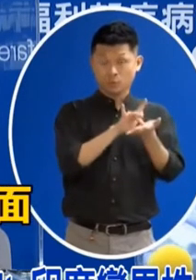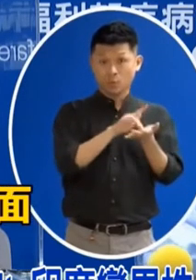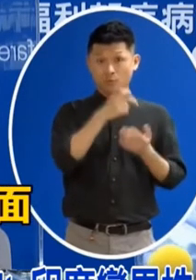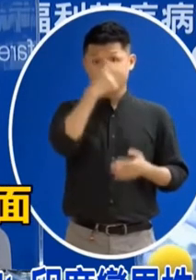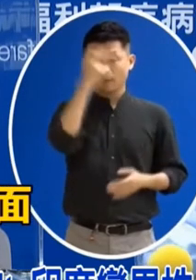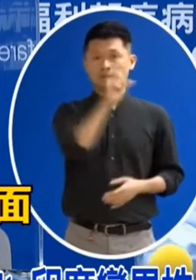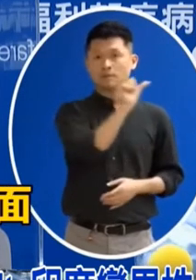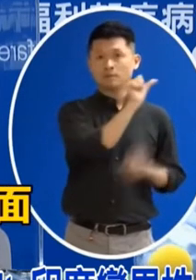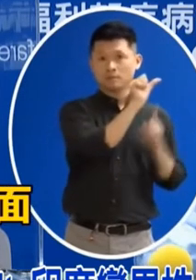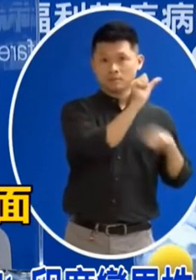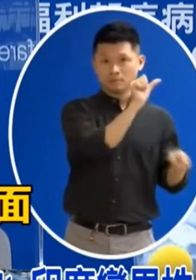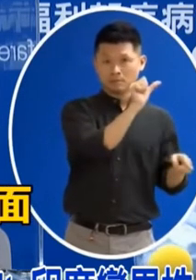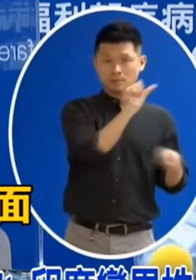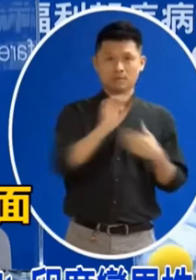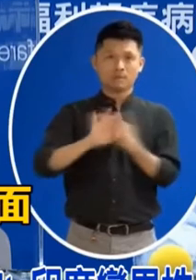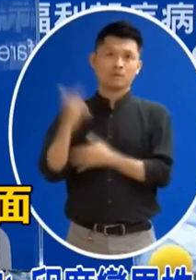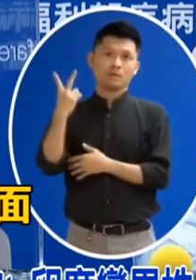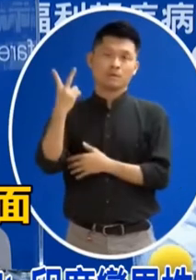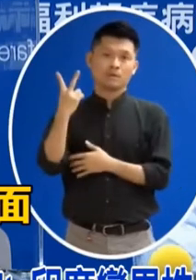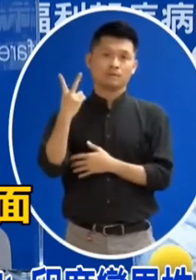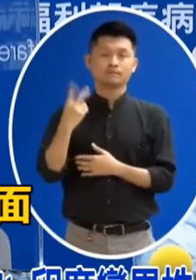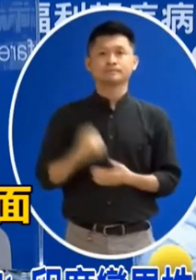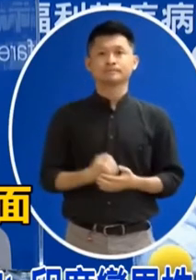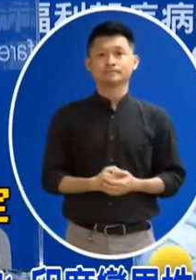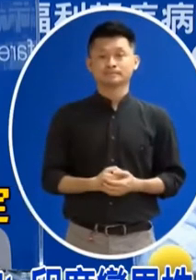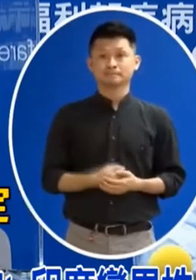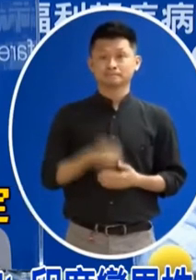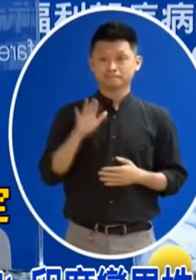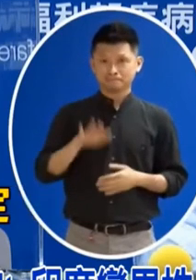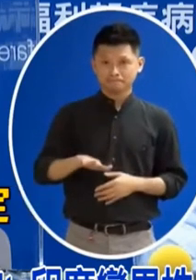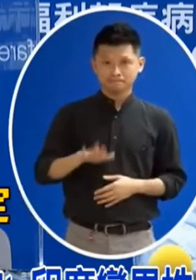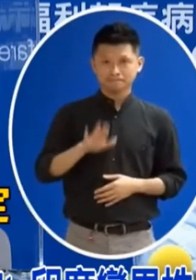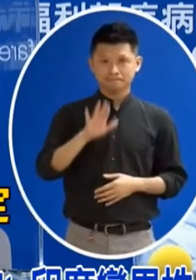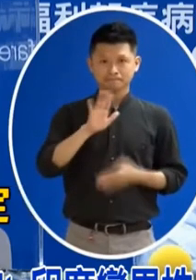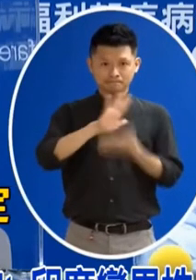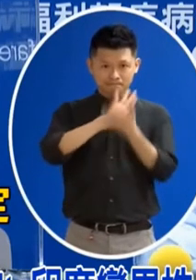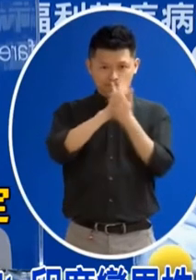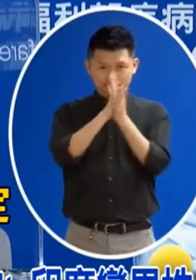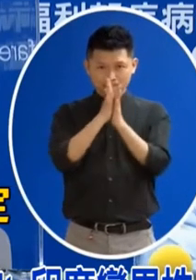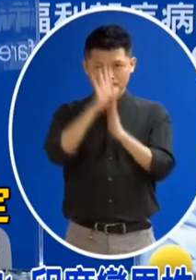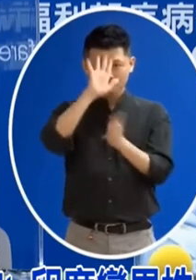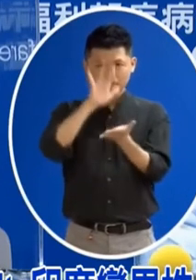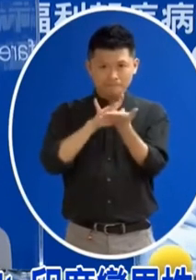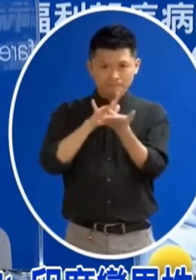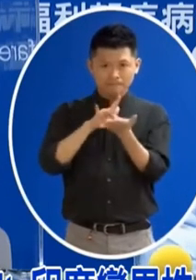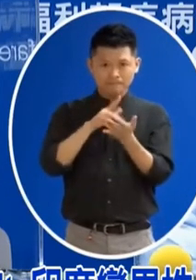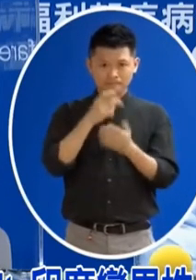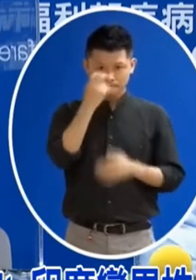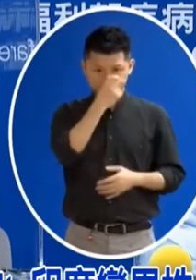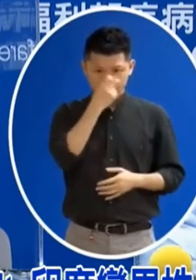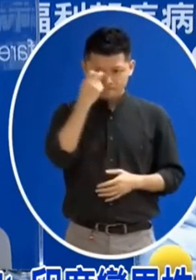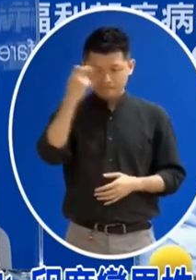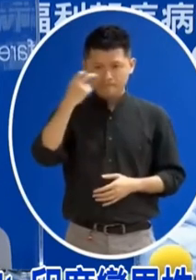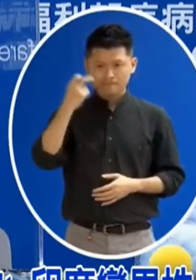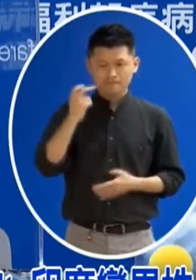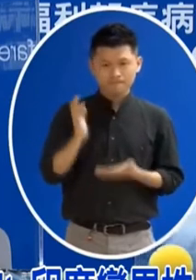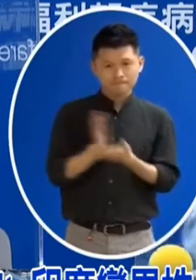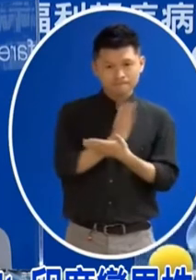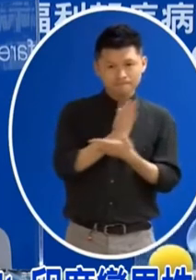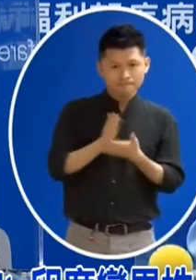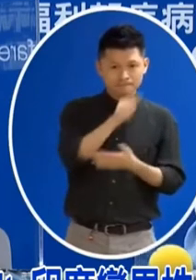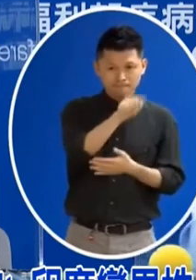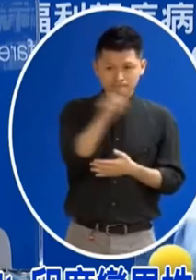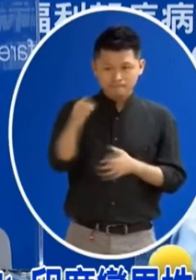那在这一次在这个变异株里面，我们现在还没有办法确定其他相关的有关联